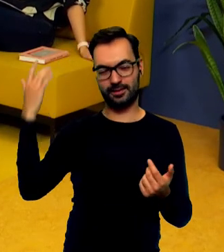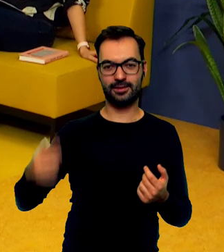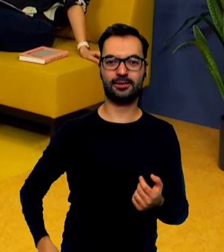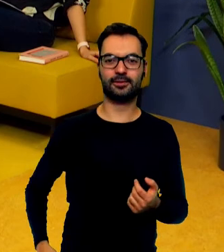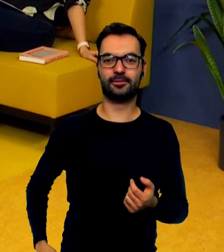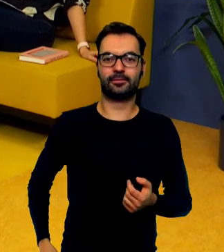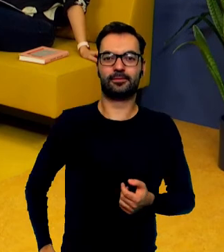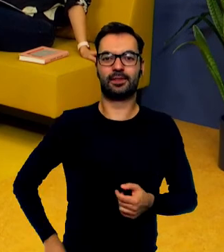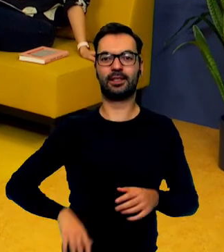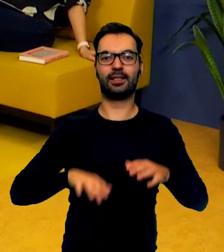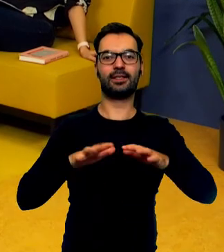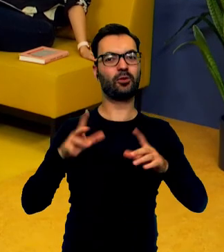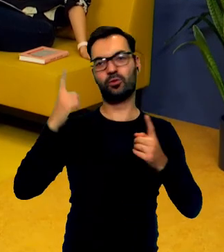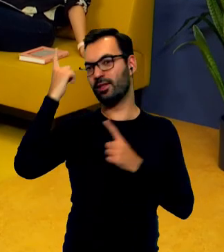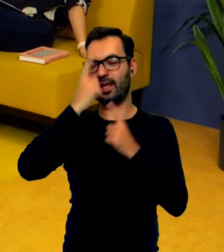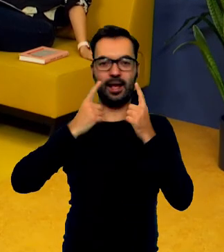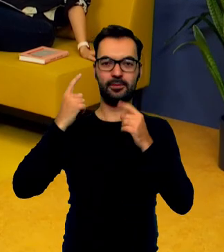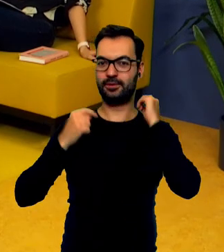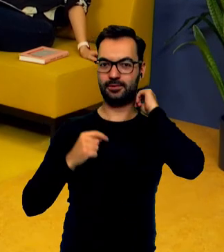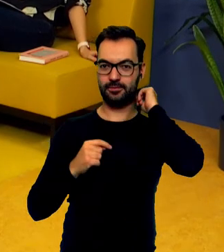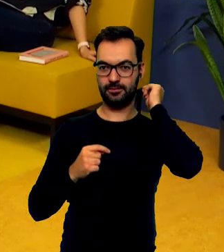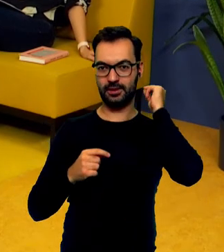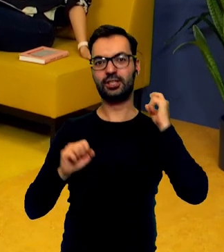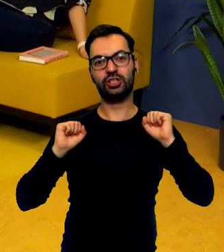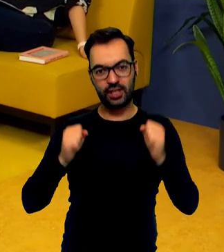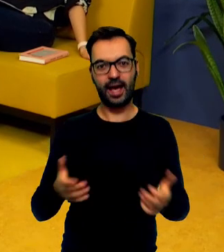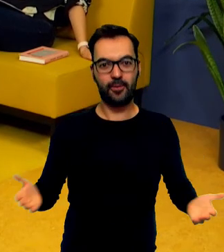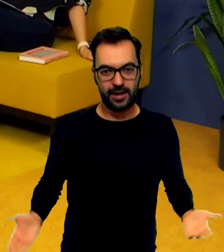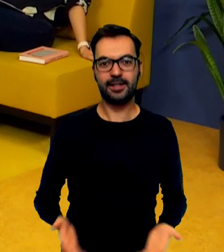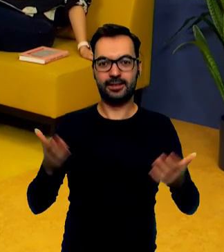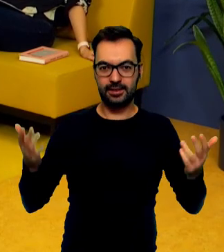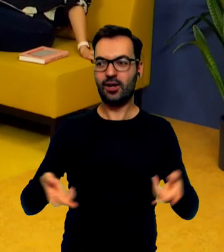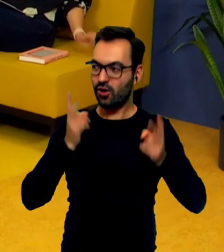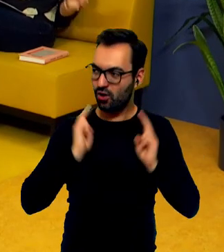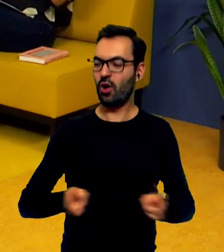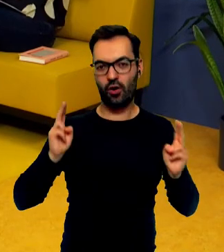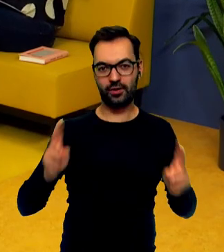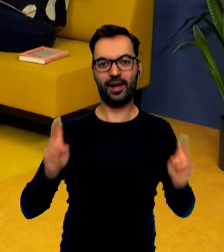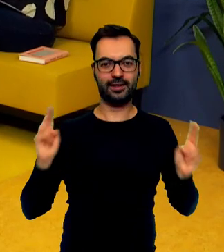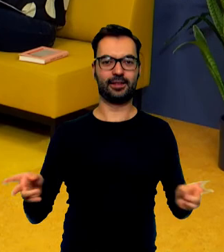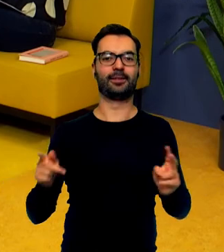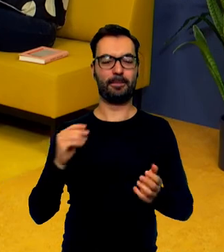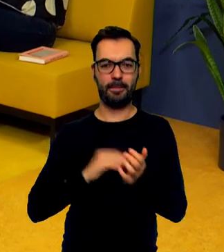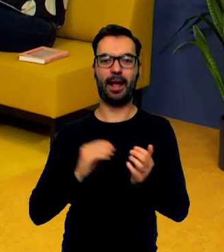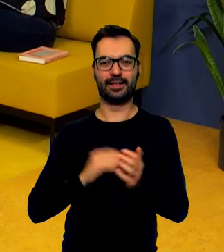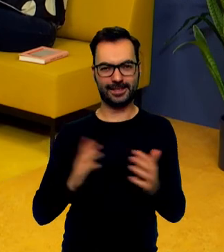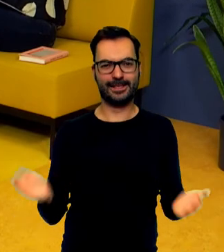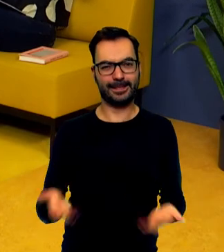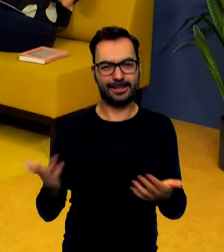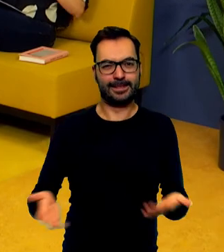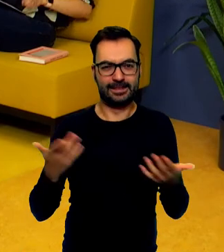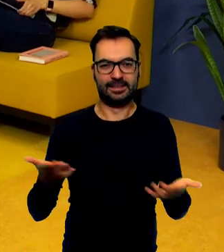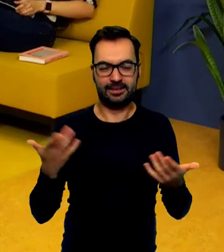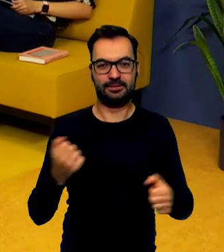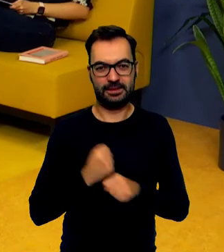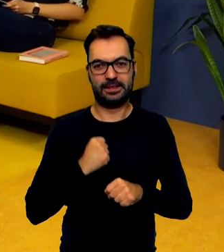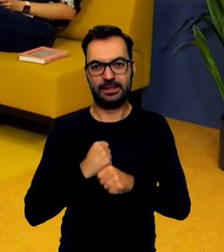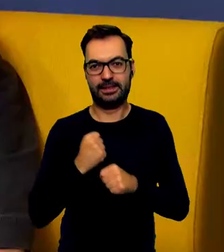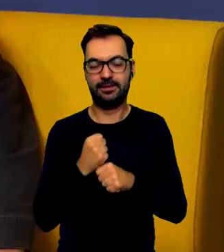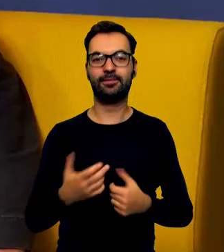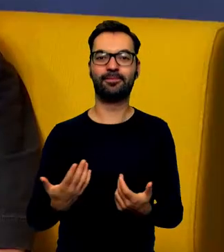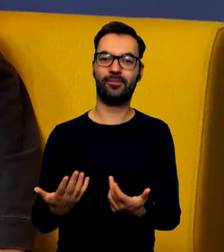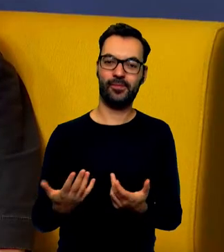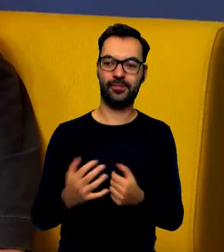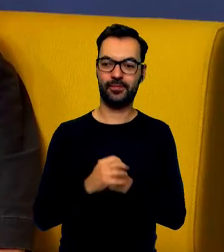nie zanadto nie rozmyślaj, tylko działaj i konkretnie, praktycznie postępuj.